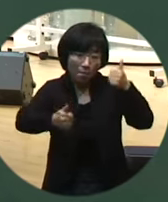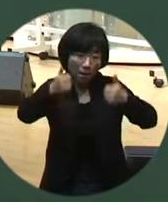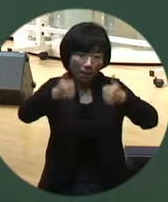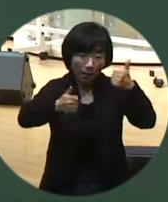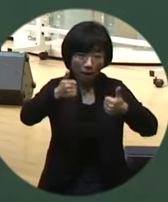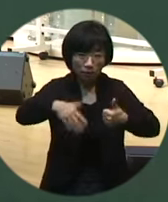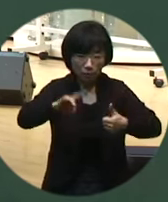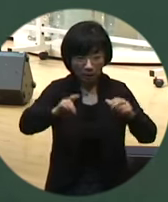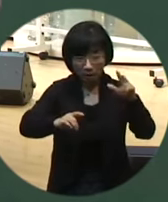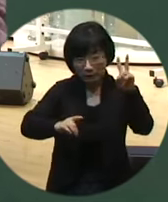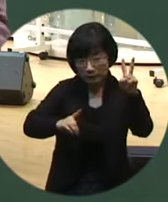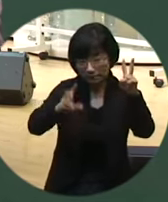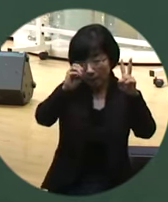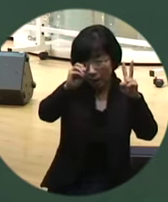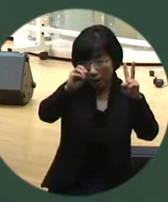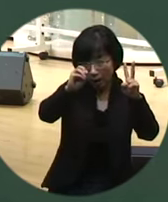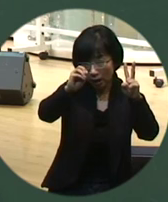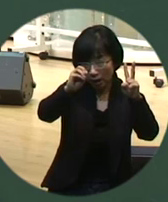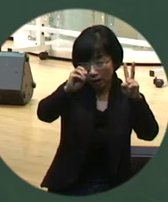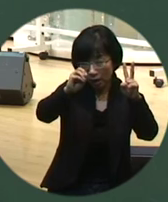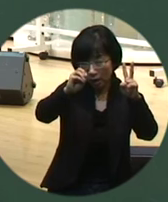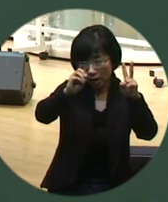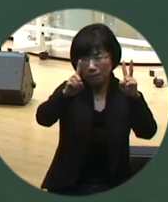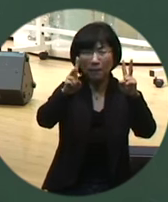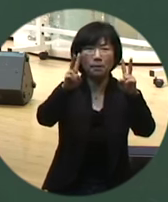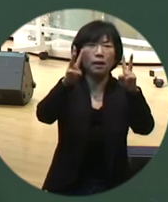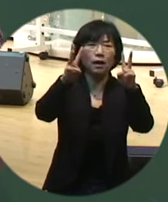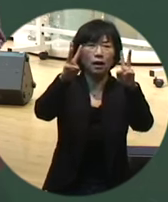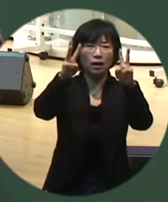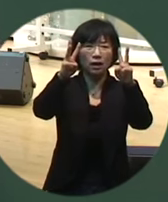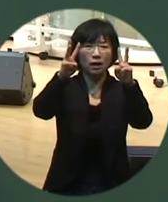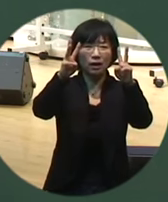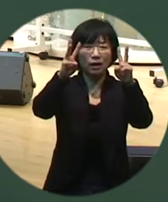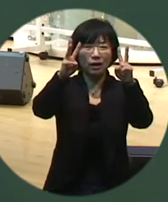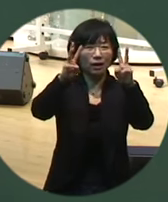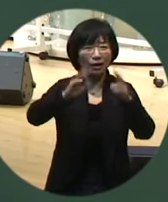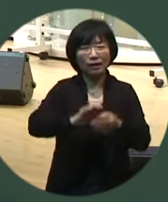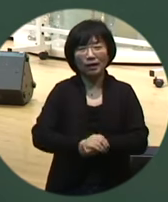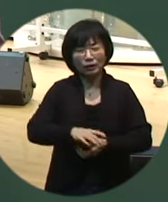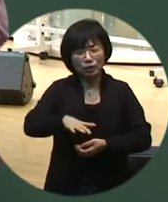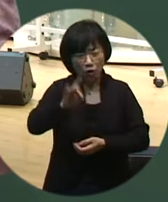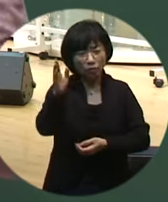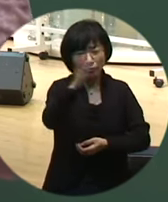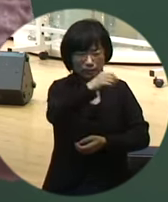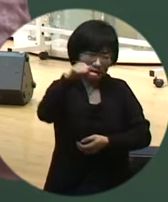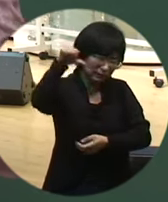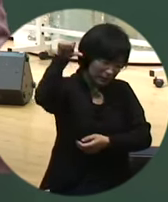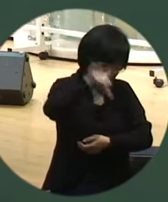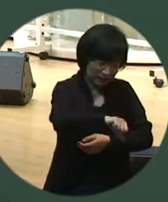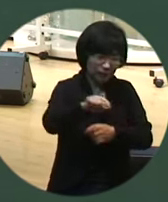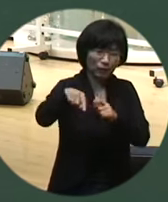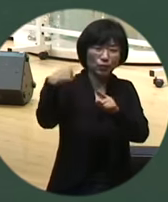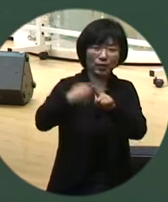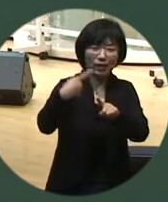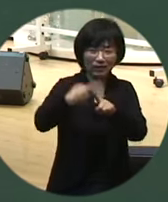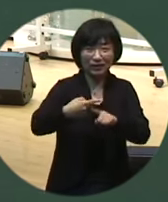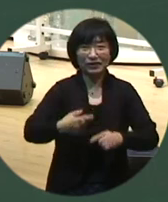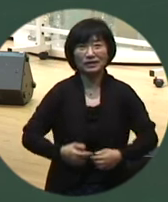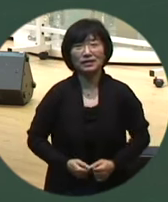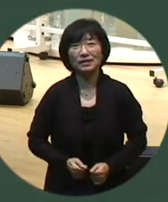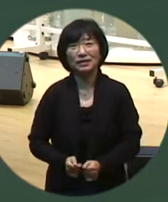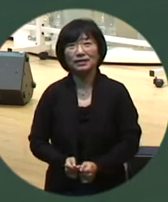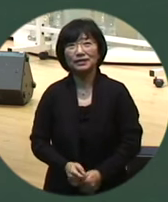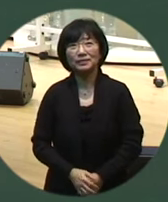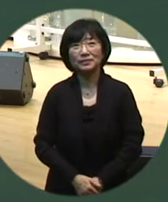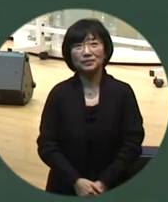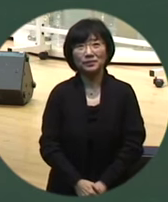이기고 있다가 진 게 아닙니다. 계속 지고 있다가 진 거예요. But it's not that Korea was winning and then all of a sudden it lost. Korea was losing and then it just lost in the end again.